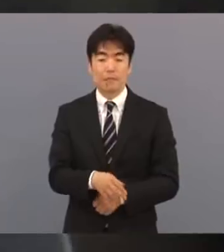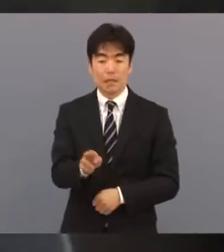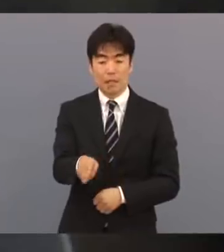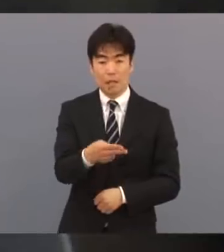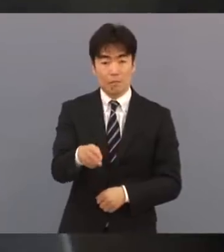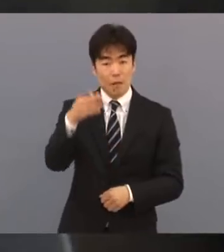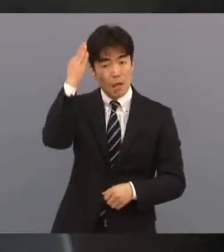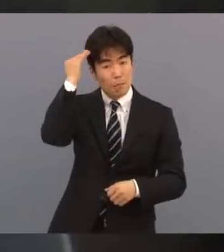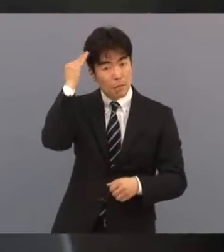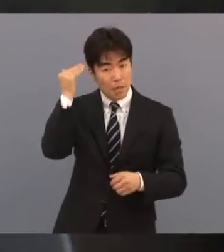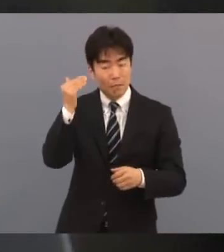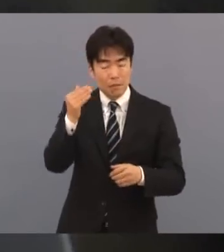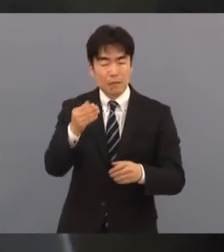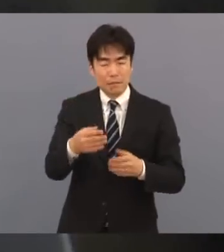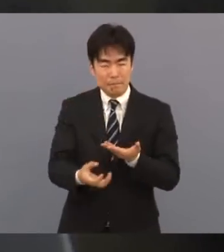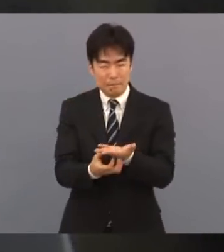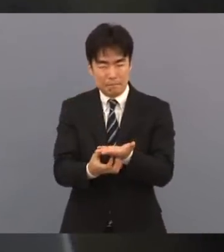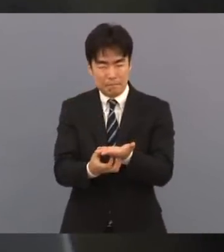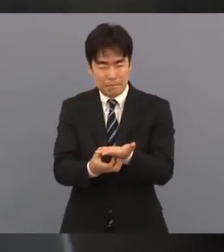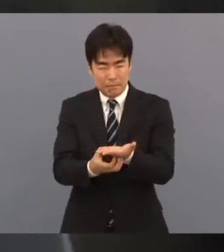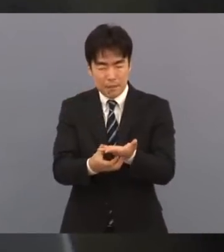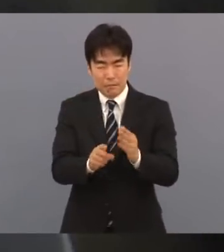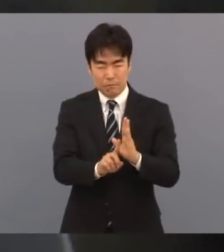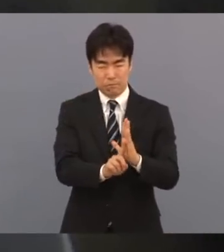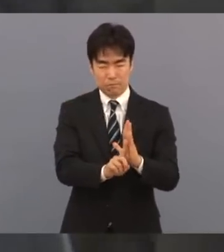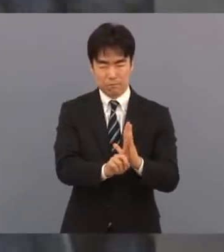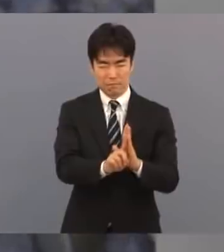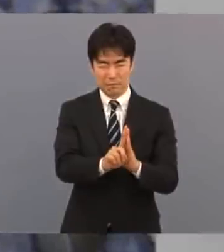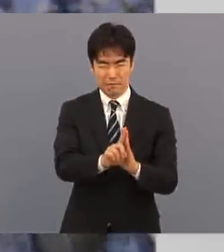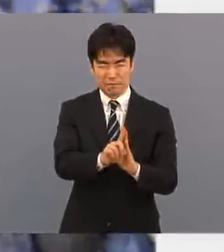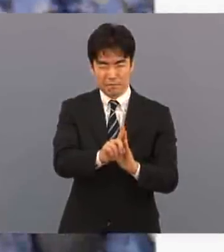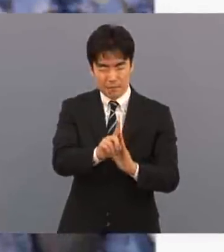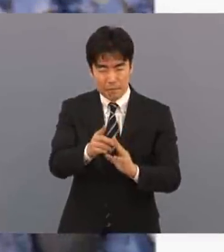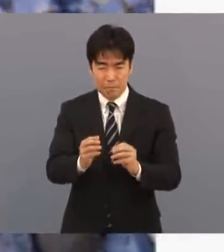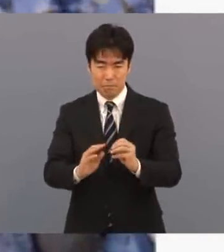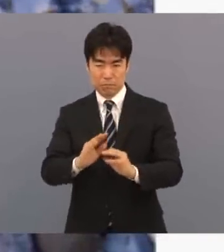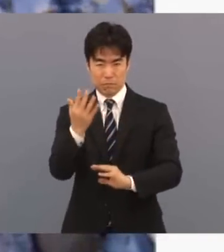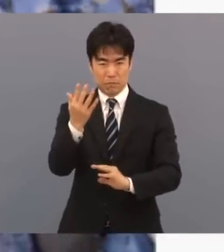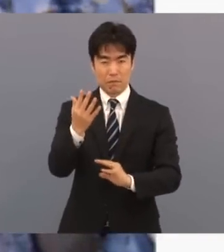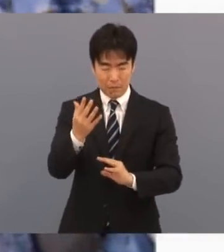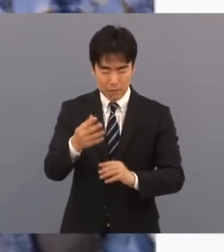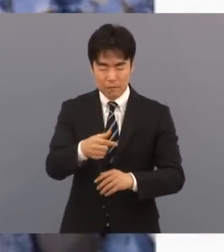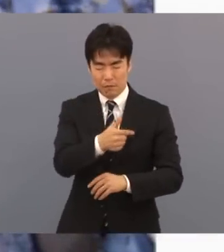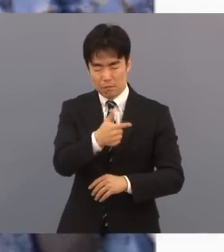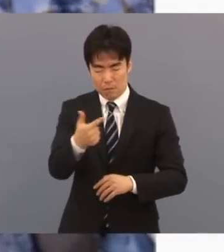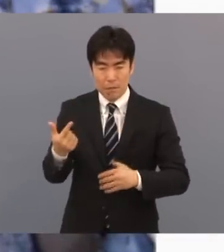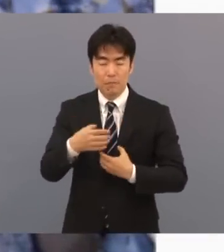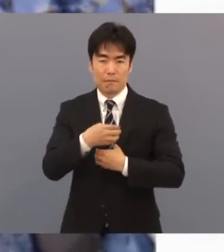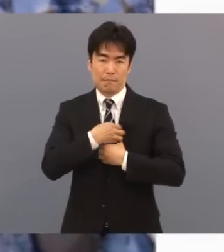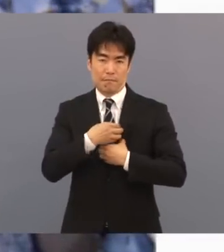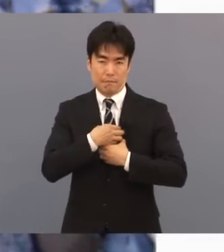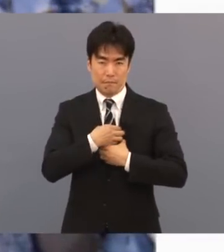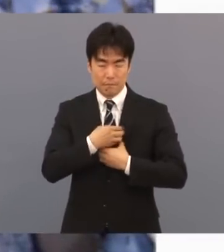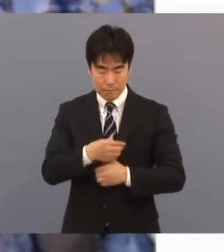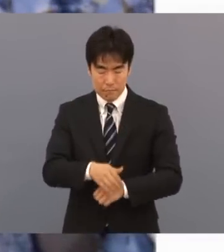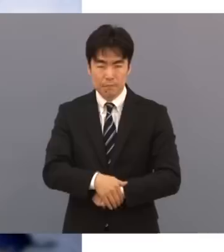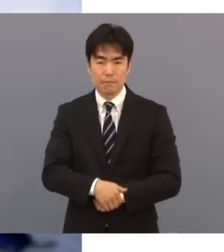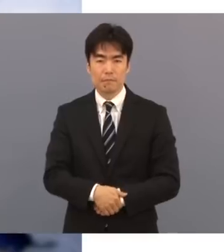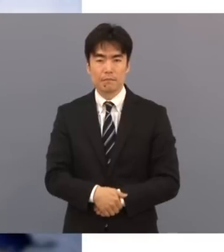天ぷら油を加熱し続けると油が高温になり発火し大変危険です。